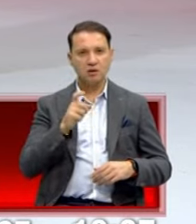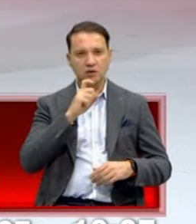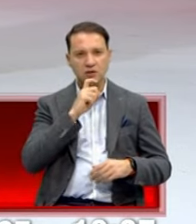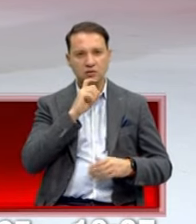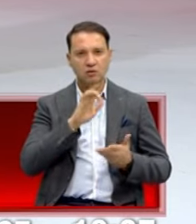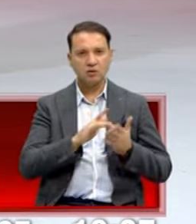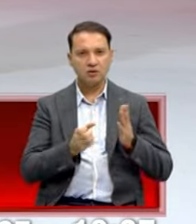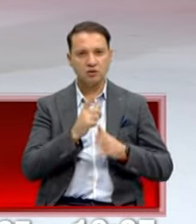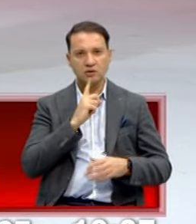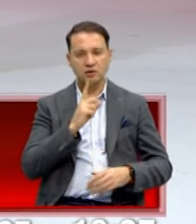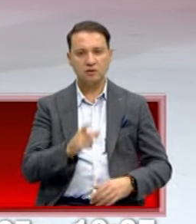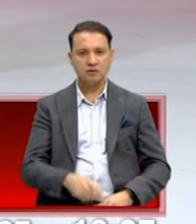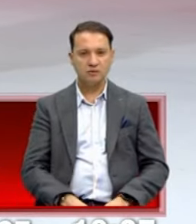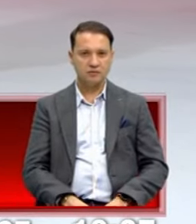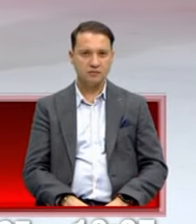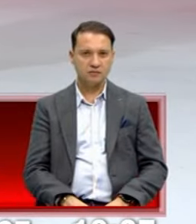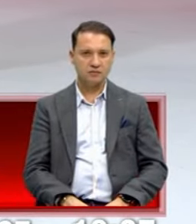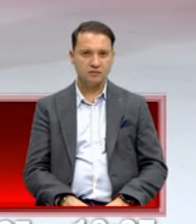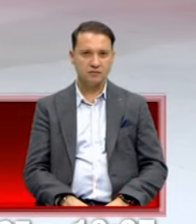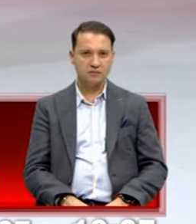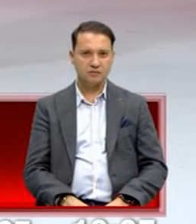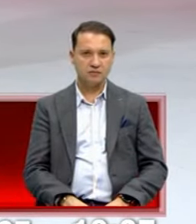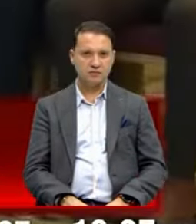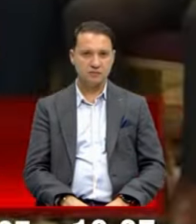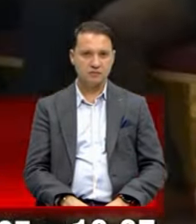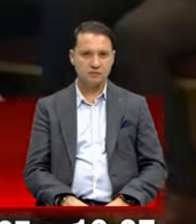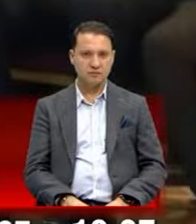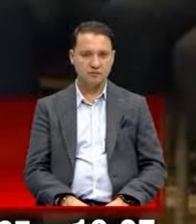yanlış ortaya çıktı ifadesiyle değerlendirdi.